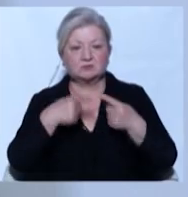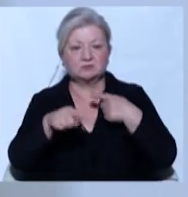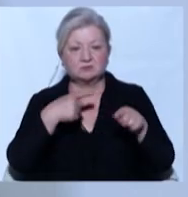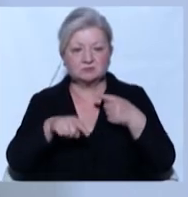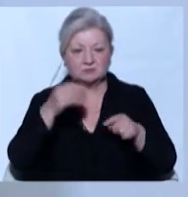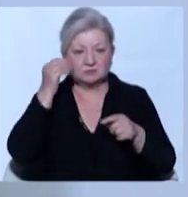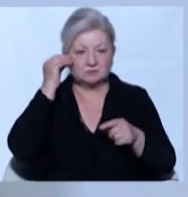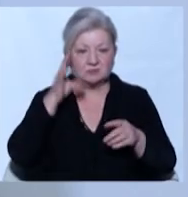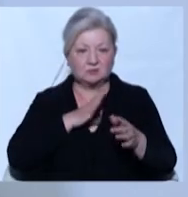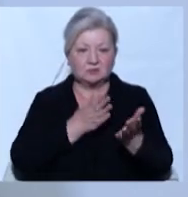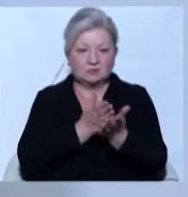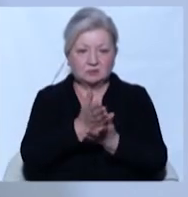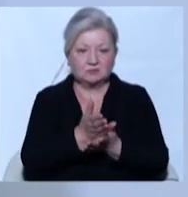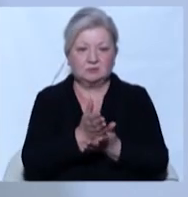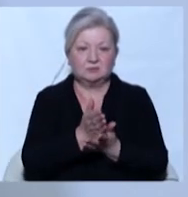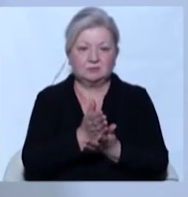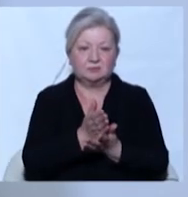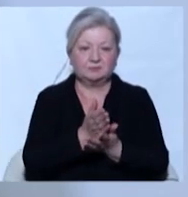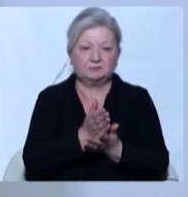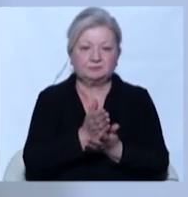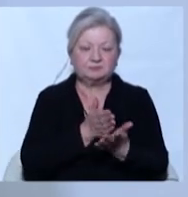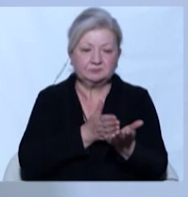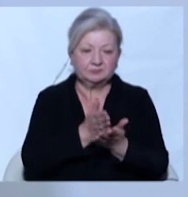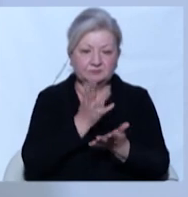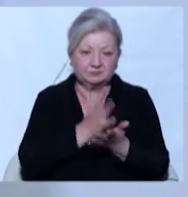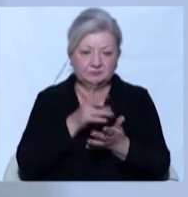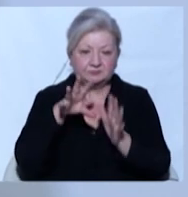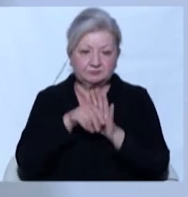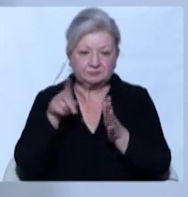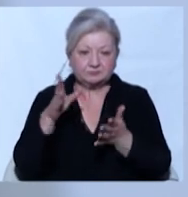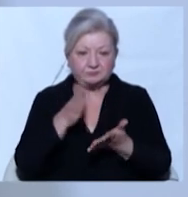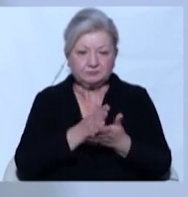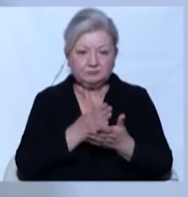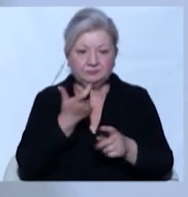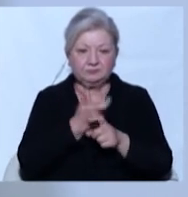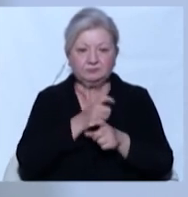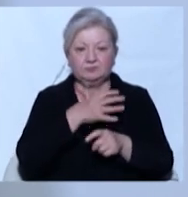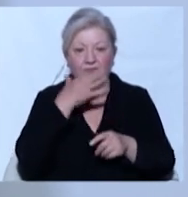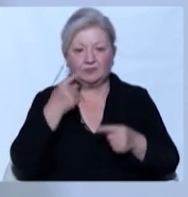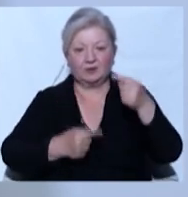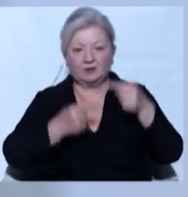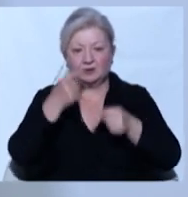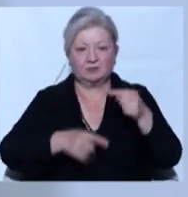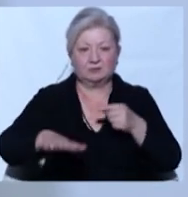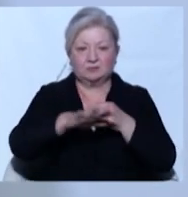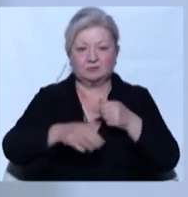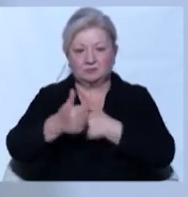იდეოლოგიის და განსხვავებული მიმართულების რეგიონში მდებარეობს და ძალიან ბევრი სადაო ტერიტორიაც აქვს